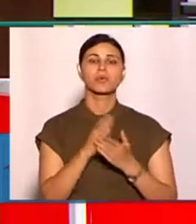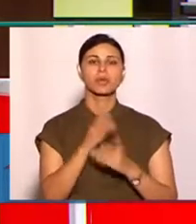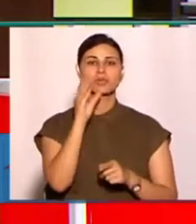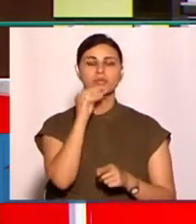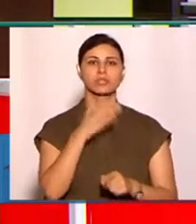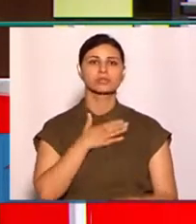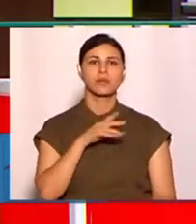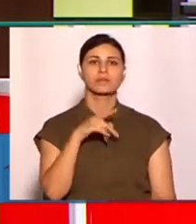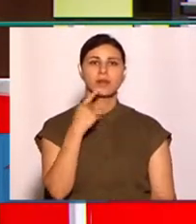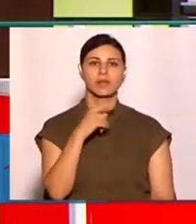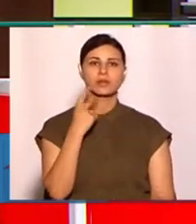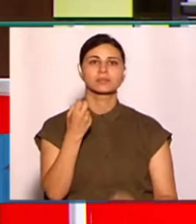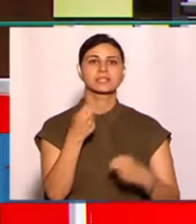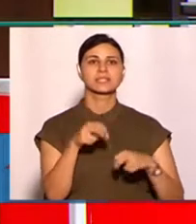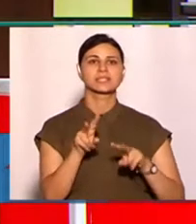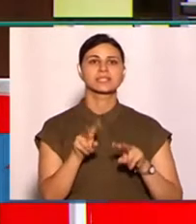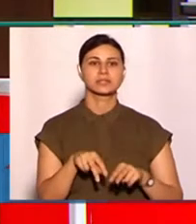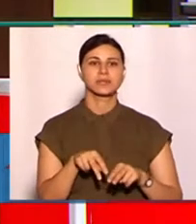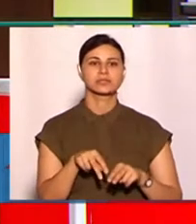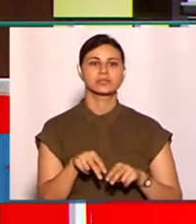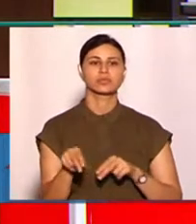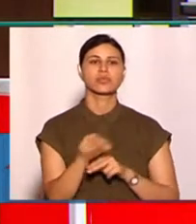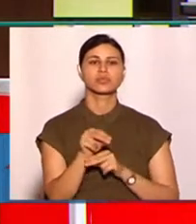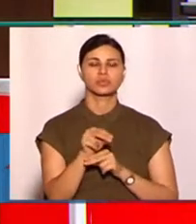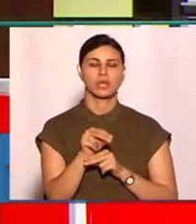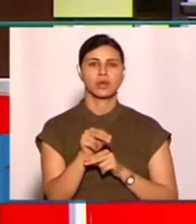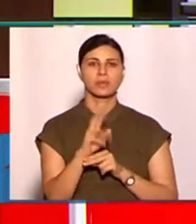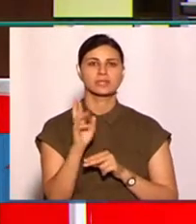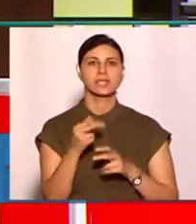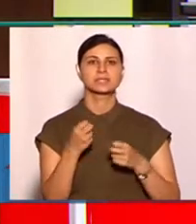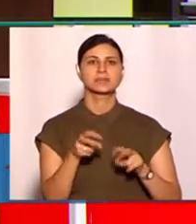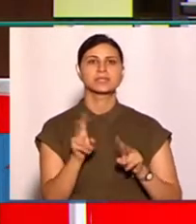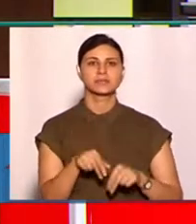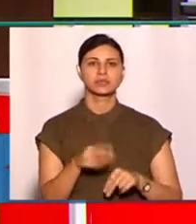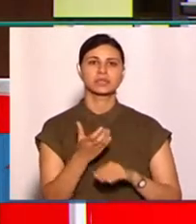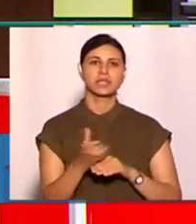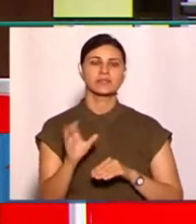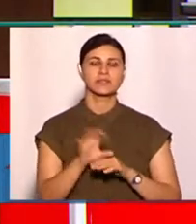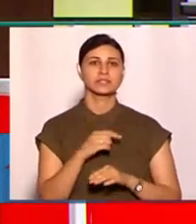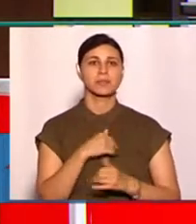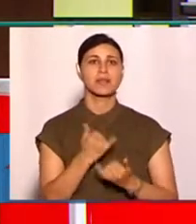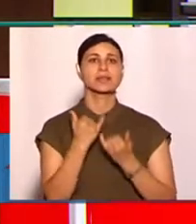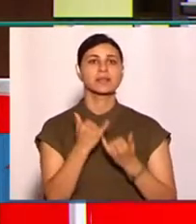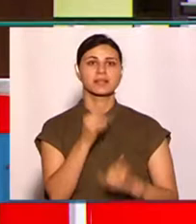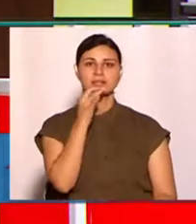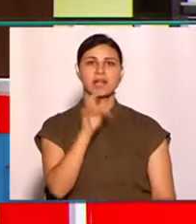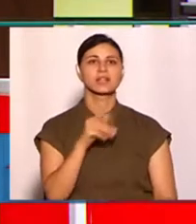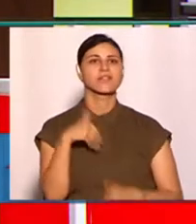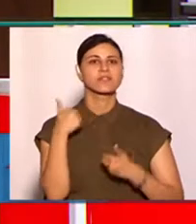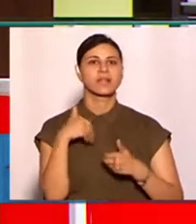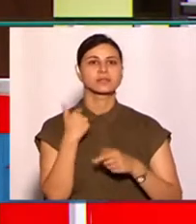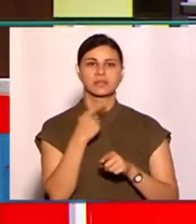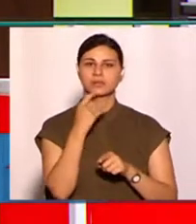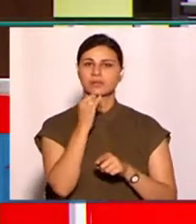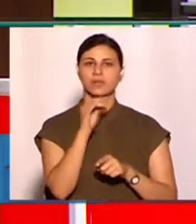ჩვენ ვლაპარაკობთ სპეციფიკურ მკურნალობაზე და სპეციფიკურ დატვირთვაზე. მე დღეს რასაკვირველი არ გეტყვით ვიტამინებზე,